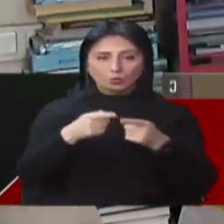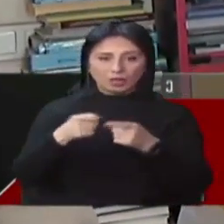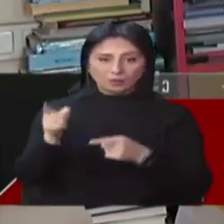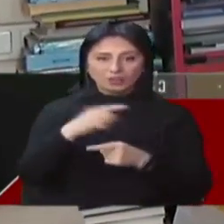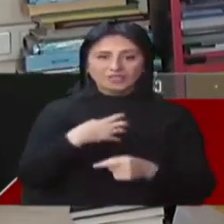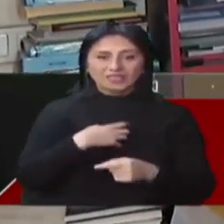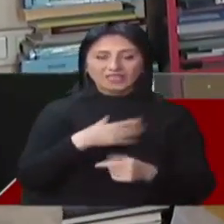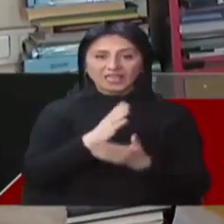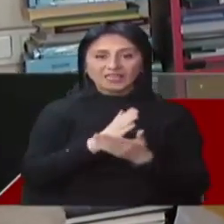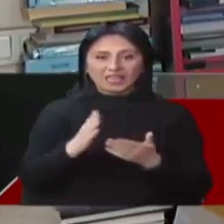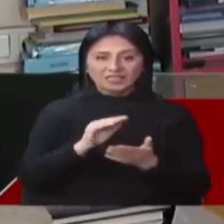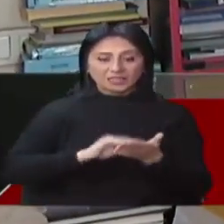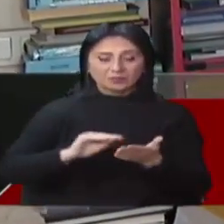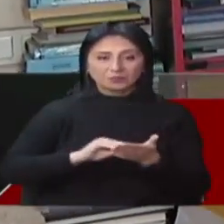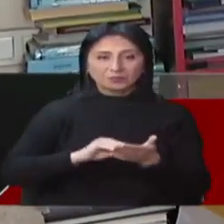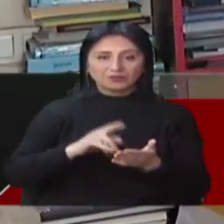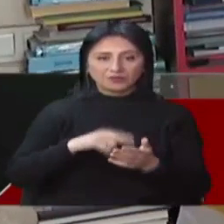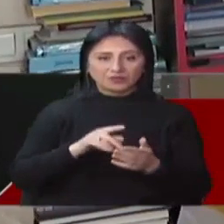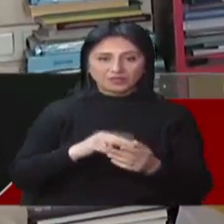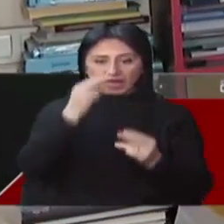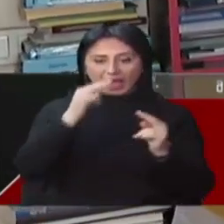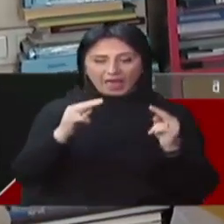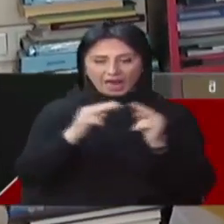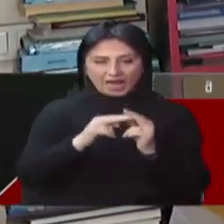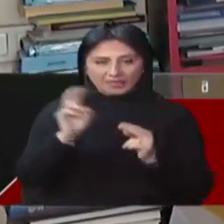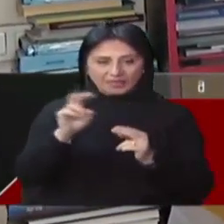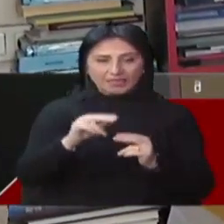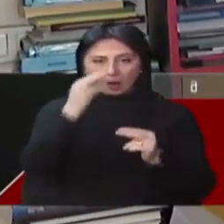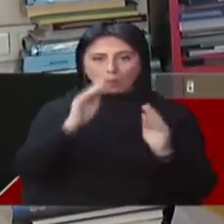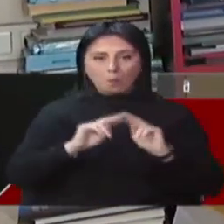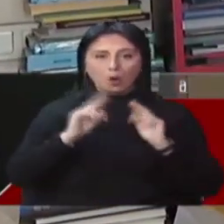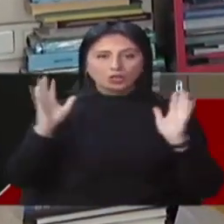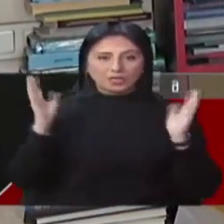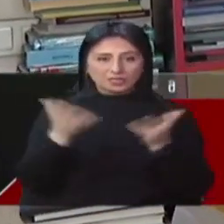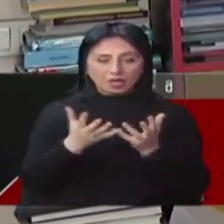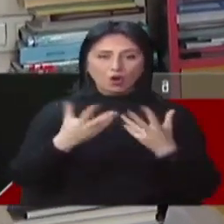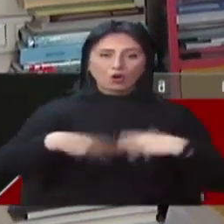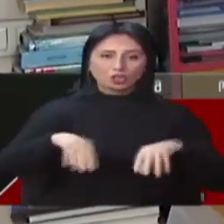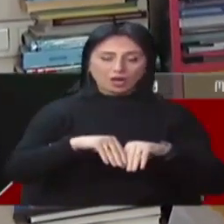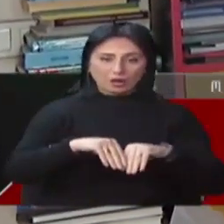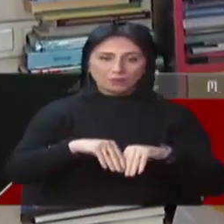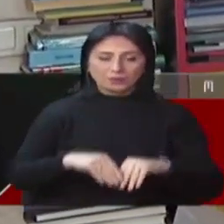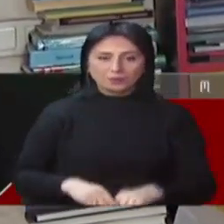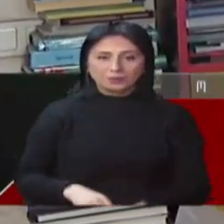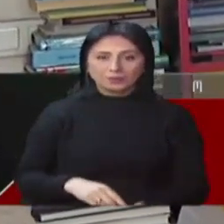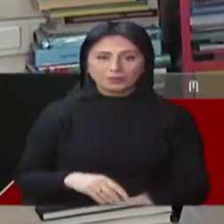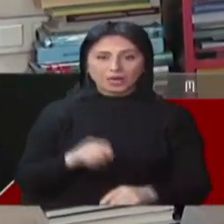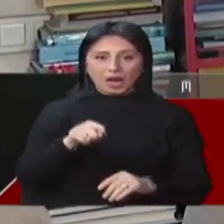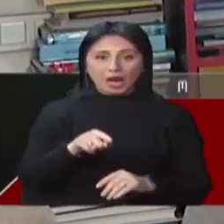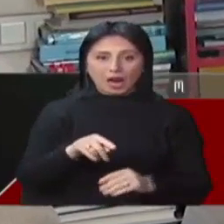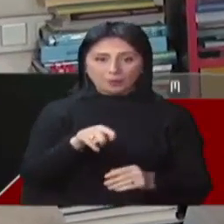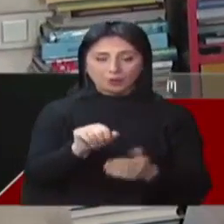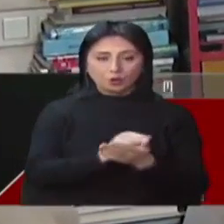კუთხეებშიც, ძირითად ნაწილი თავმოყრილი იყო ეკლესია მონასტრებში ან ოჯახებში და სხვათაშორის ამის